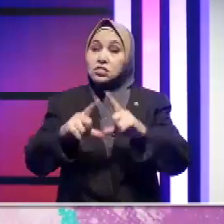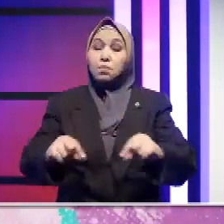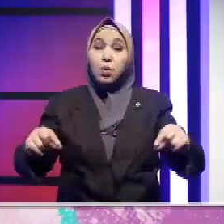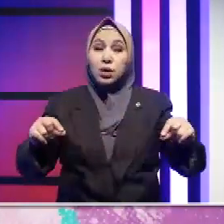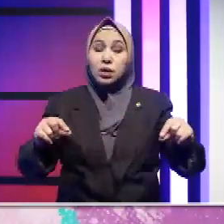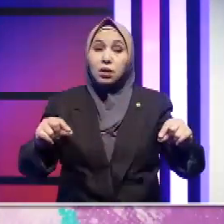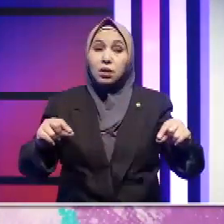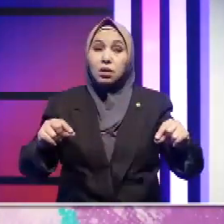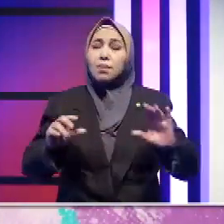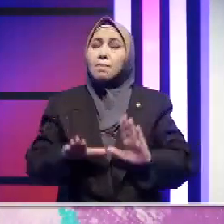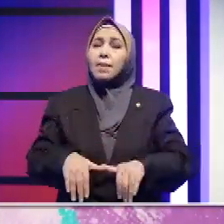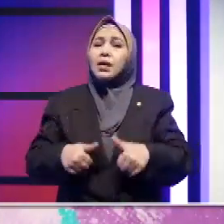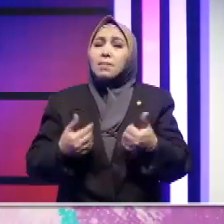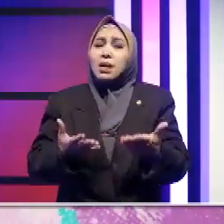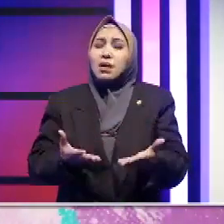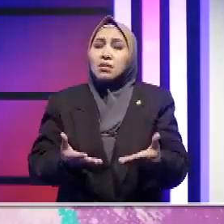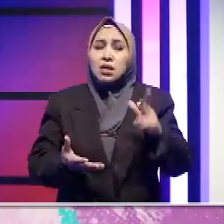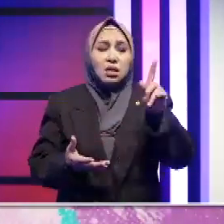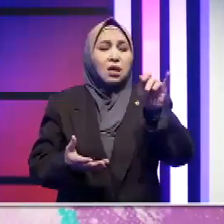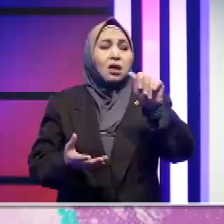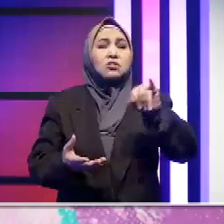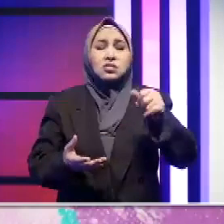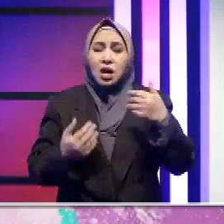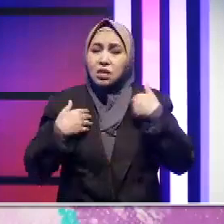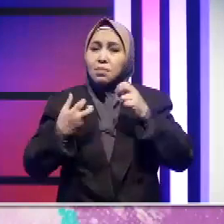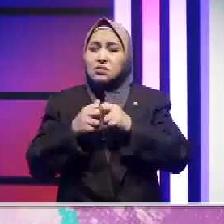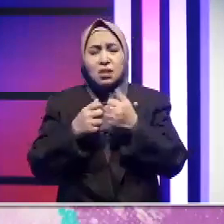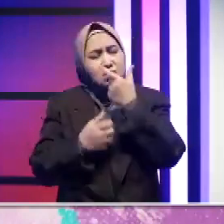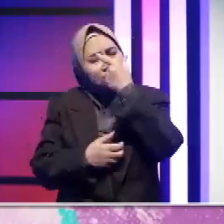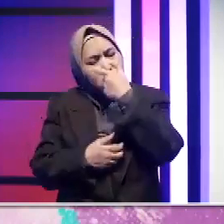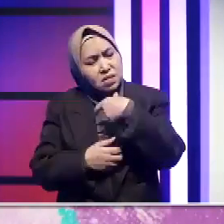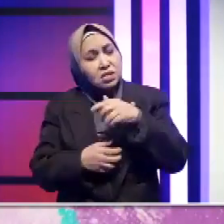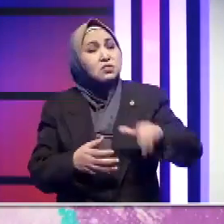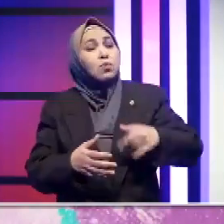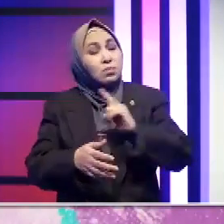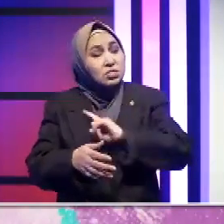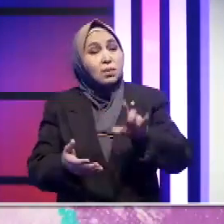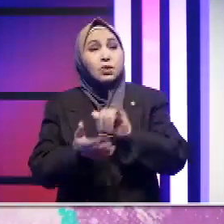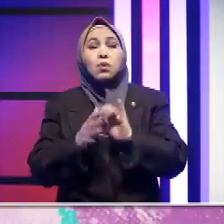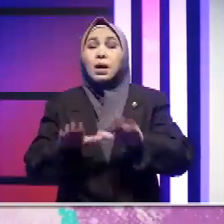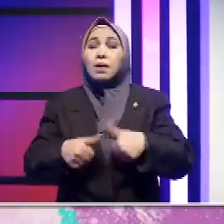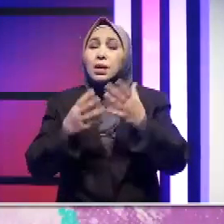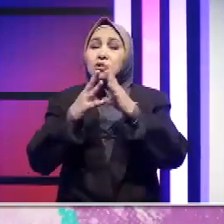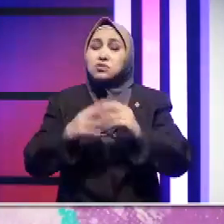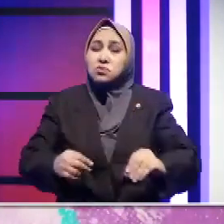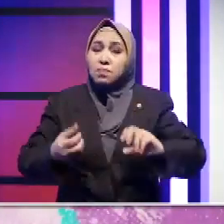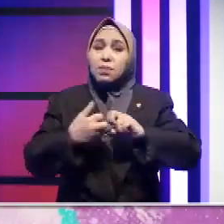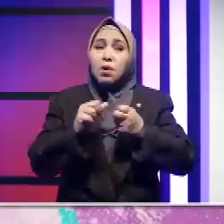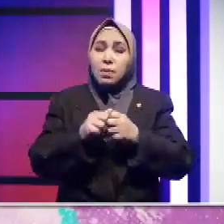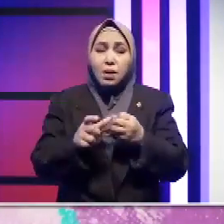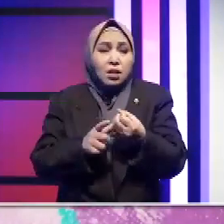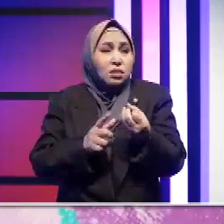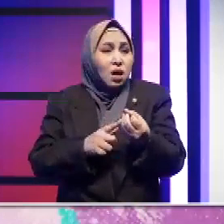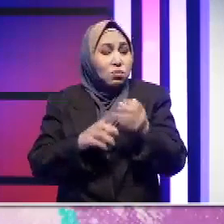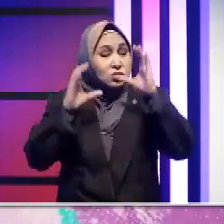ya bagaimana KYT kalau ada masalah sedih ke sebelum masuk islam itu bagaimana Selesaikan masalah ataupun